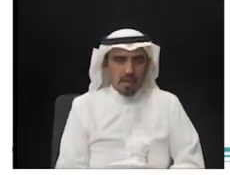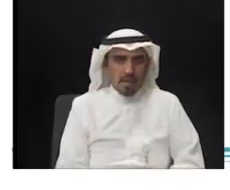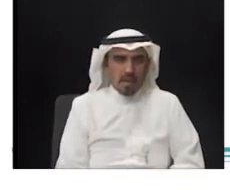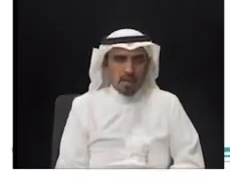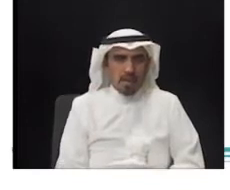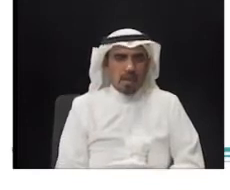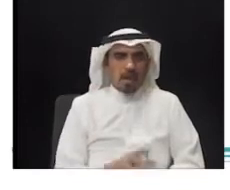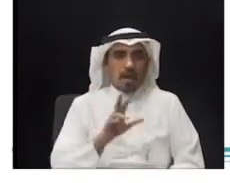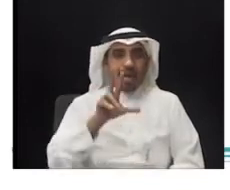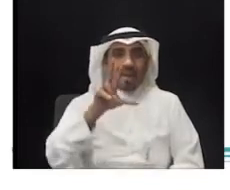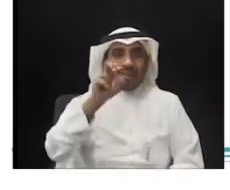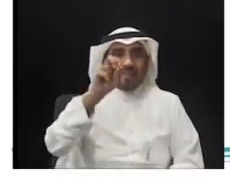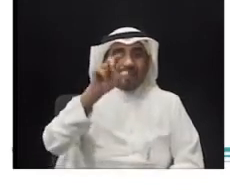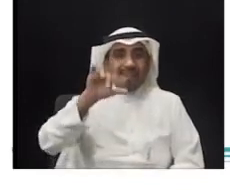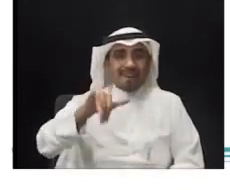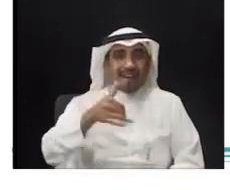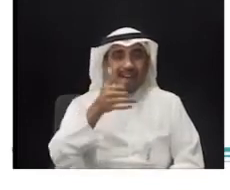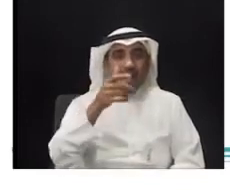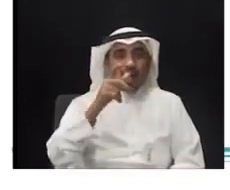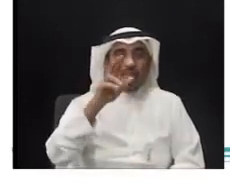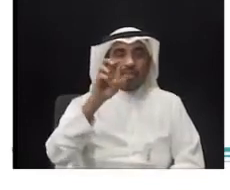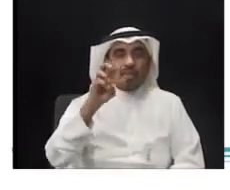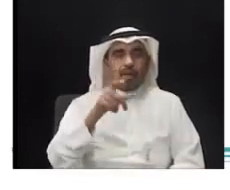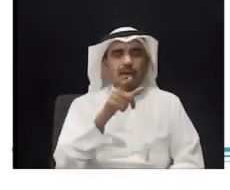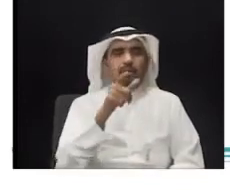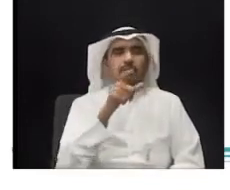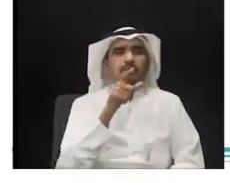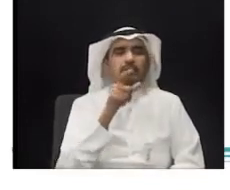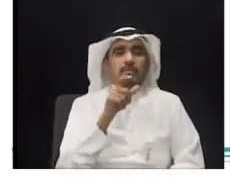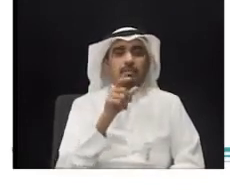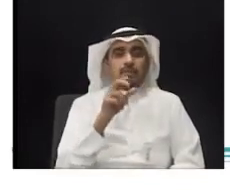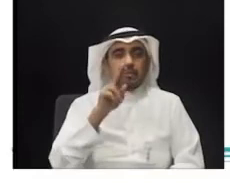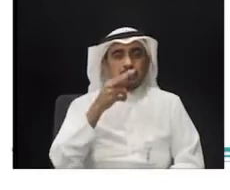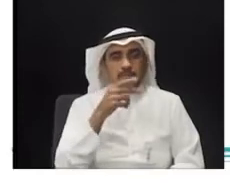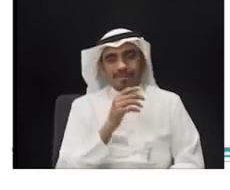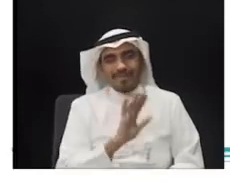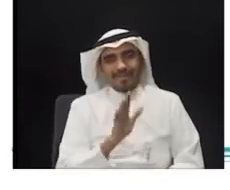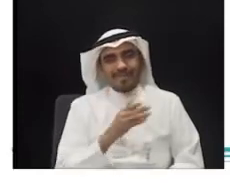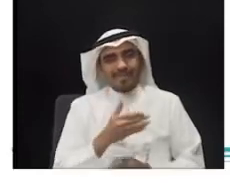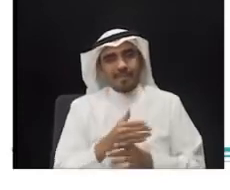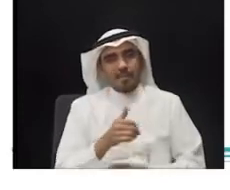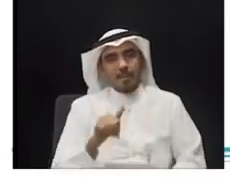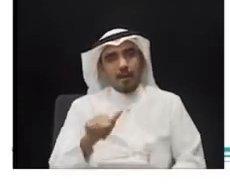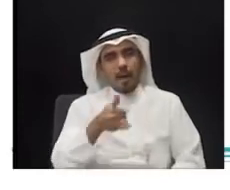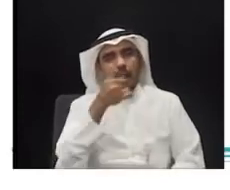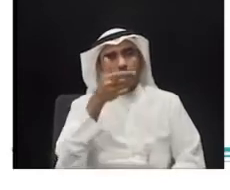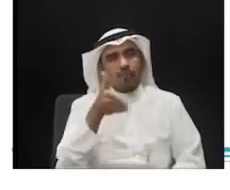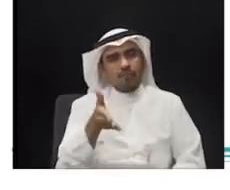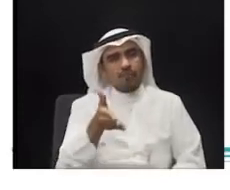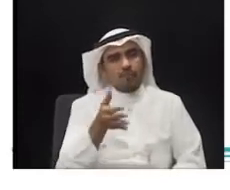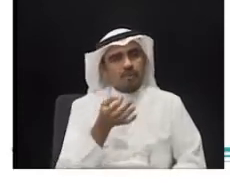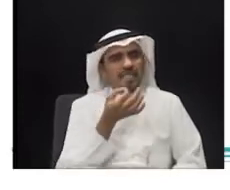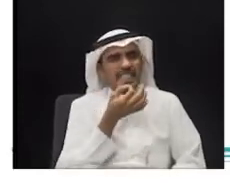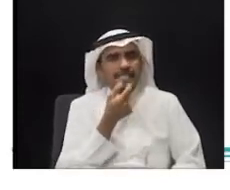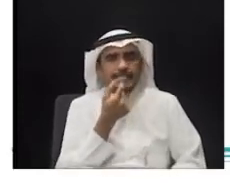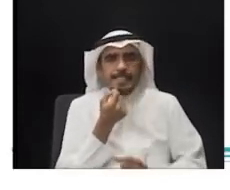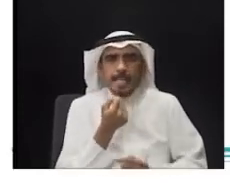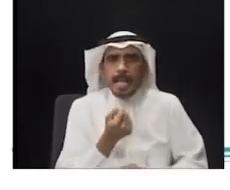أما في قولنا قاذورات القرى وصميم الثرى لا تظهر الحركة لأنها لا تظهر